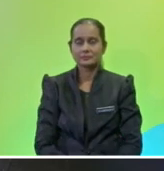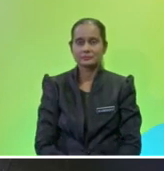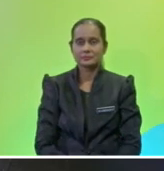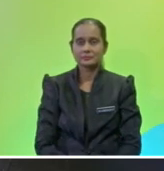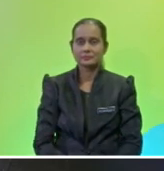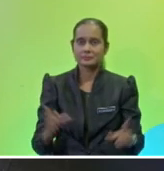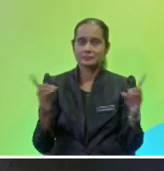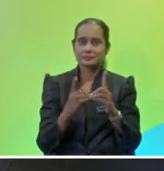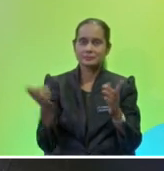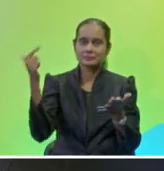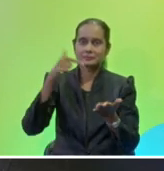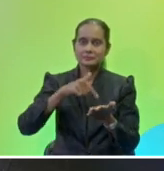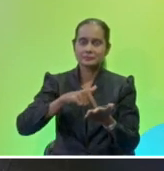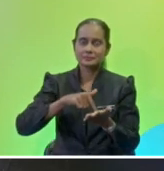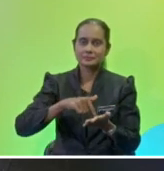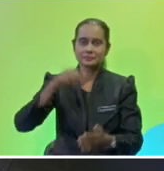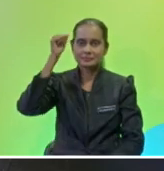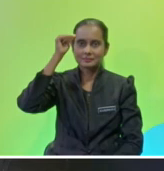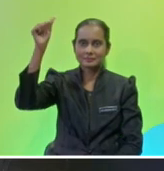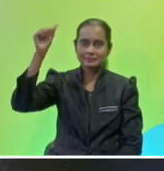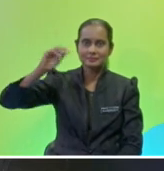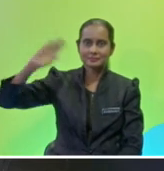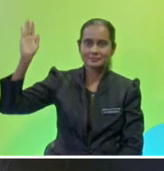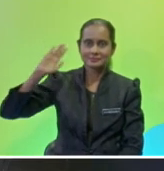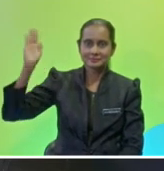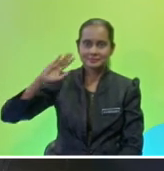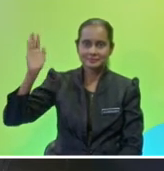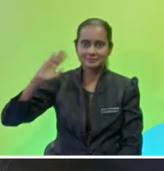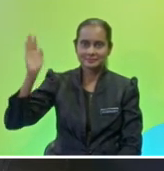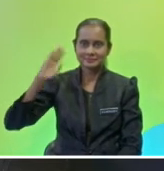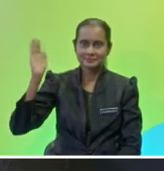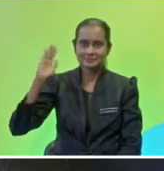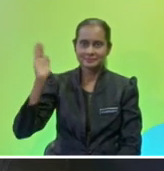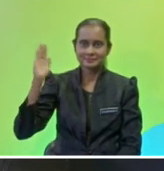Nazi kita Lagi di kelas akan datang Assalamualaikum dan salam sejahtera bye